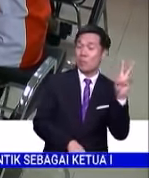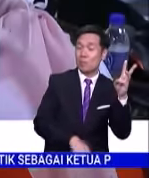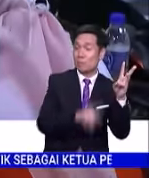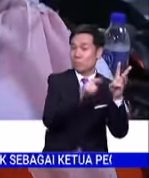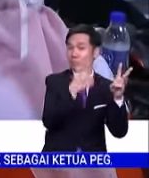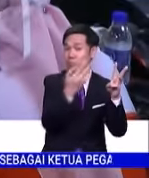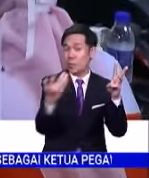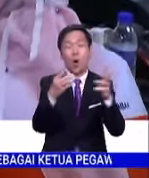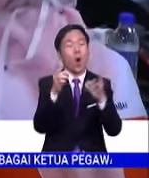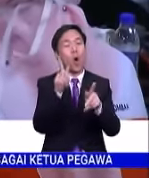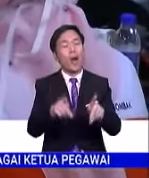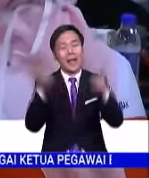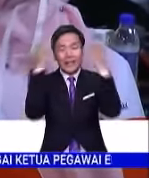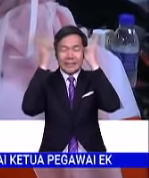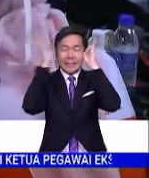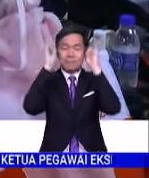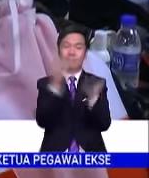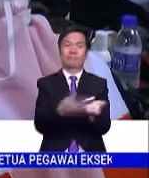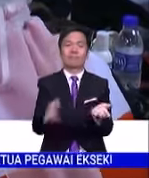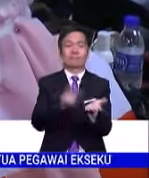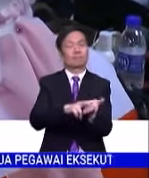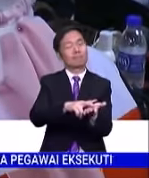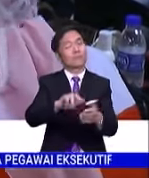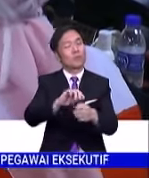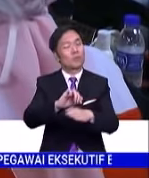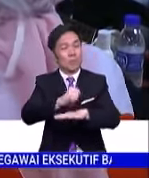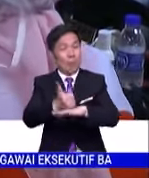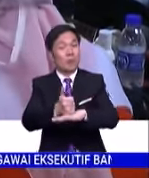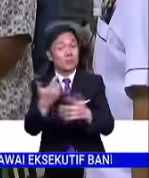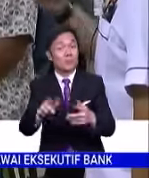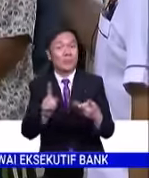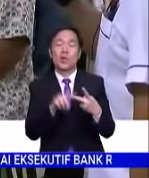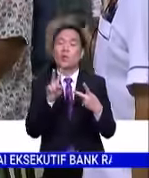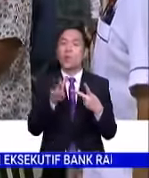66,859 orang asli telah mendaftar sebagai penerima vaksin dengan